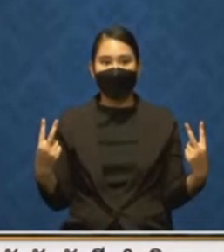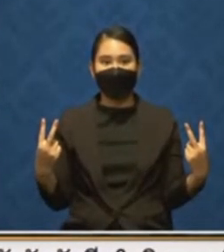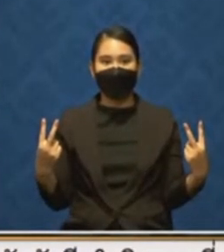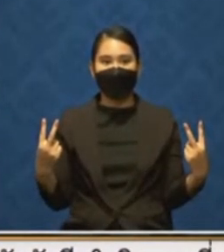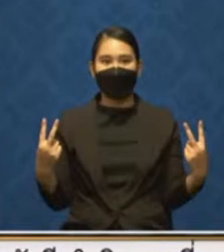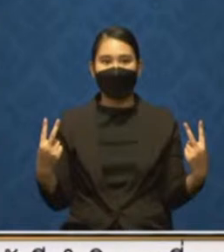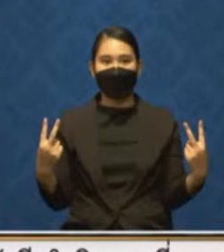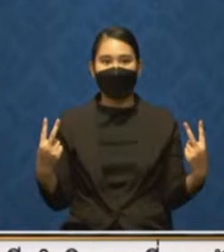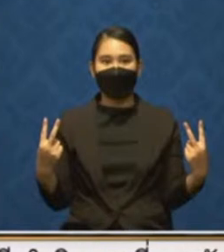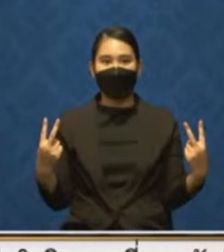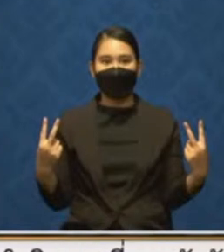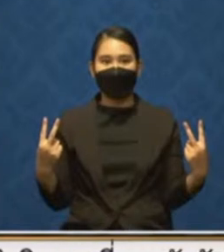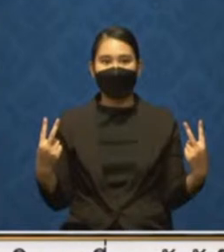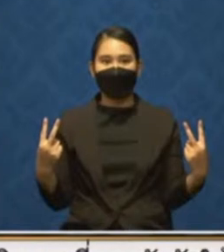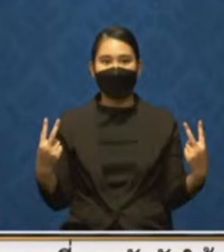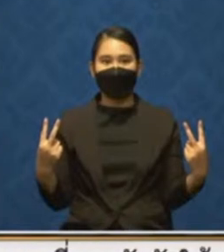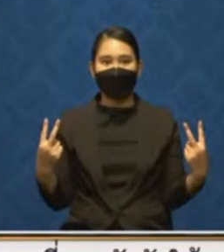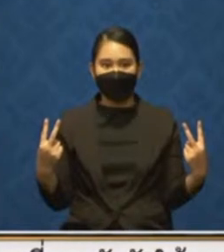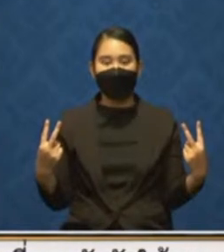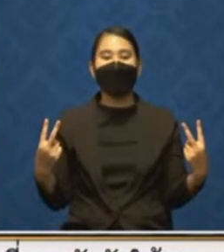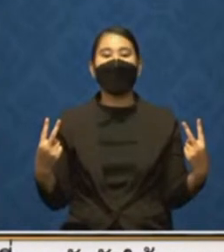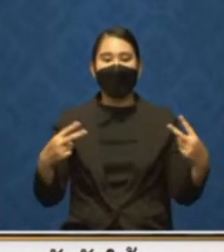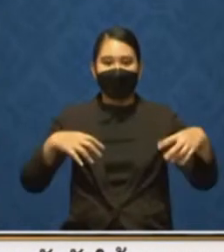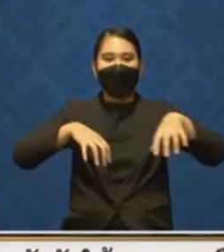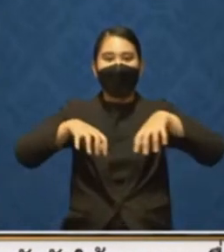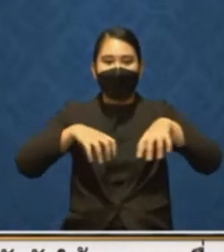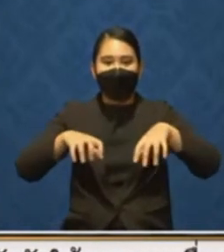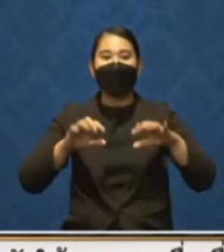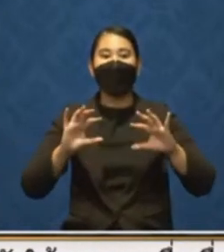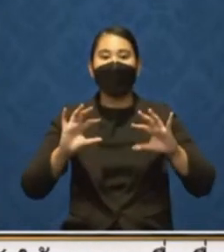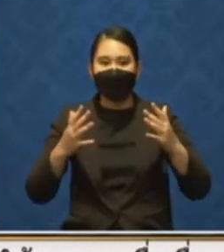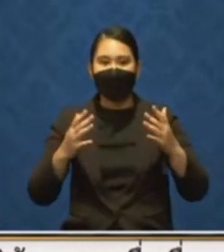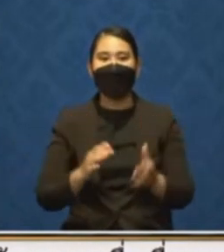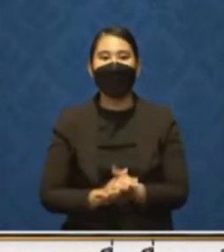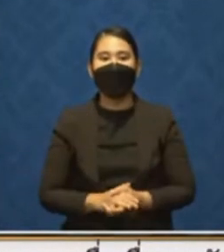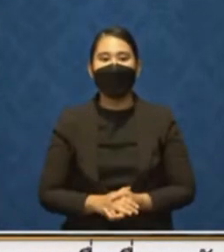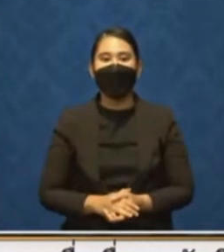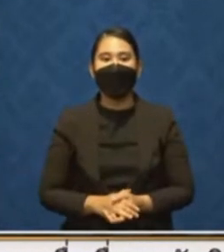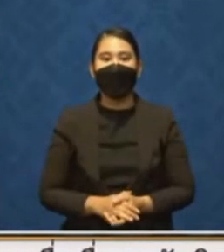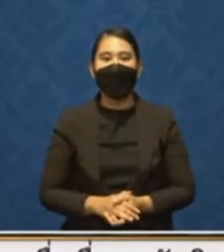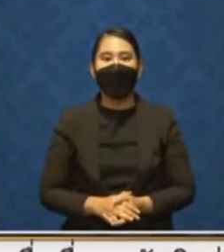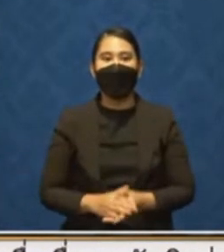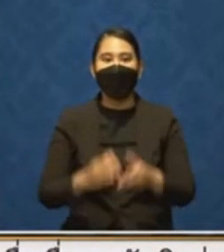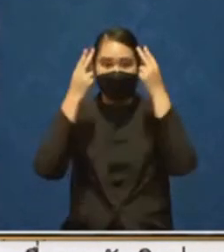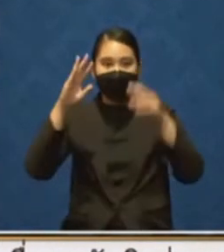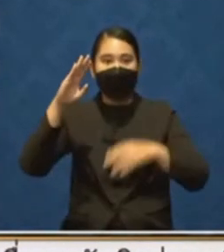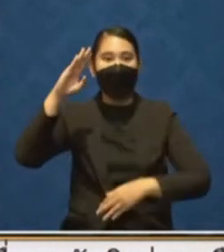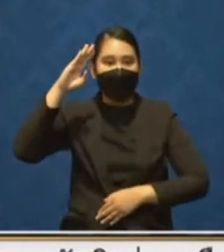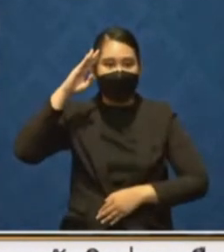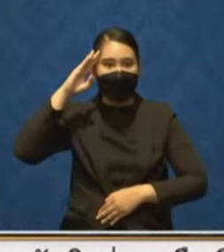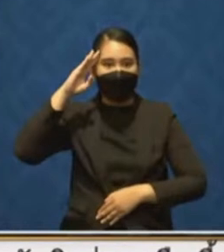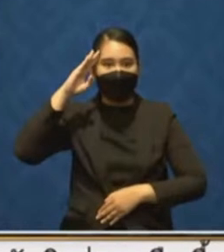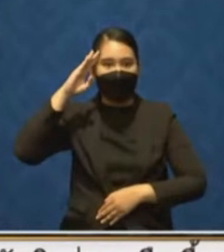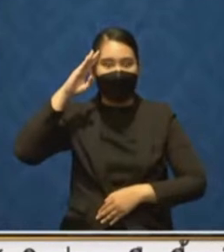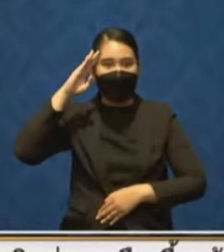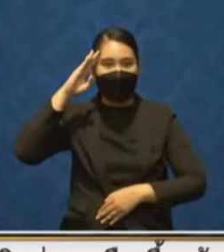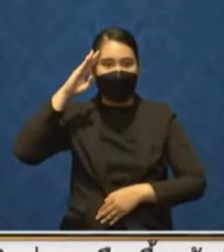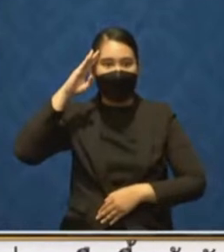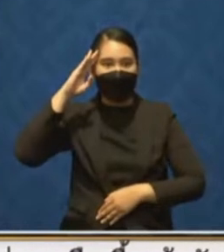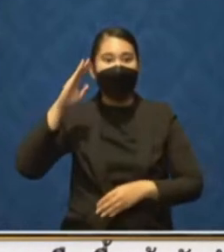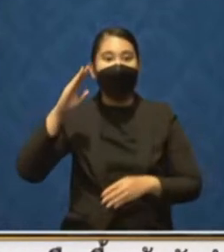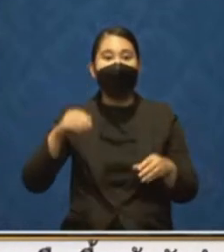ไม่รวยลงไปอยู่ฝ่ายบริหารอ่ะคุณประยุทธ์ก็จัดการให้ไปอยู่ไฟล์ที่จะไปอัดคือเป็น